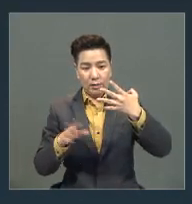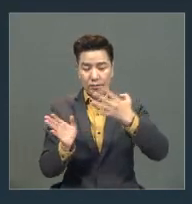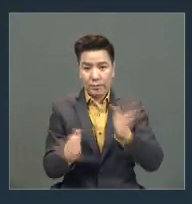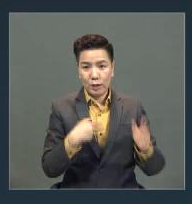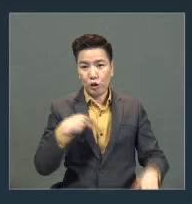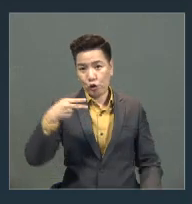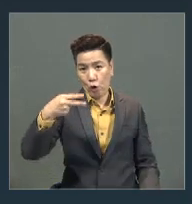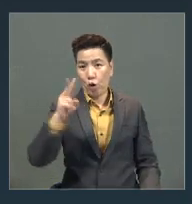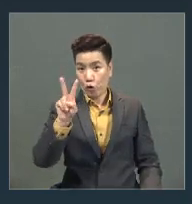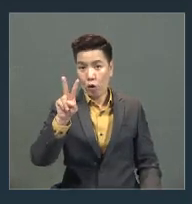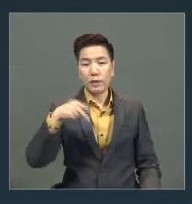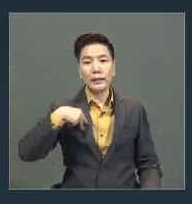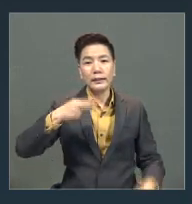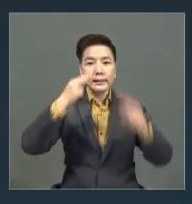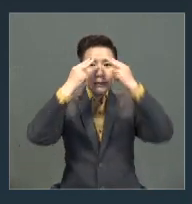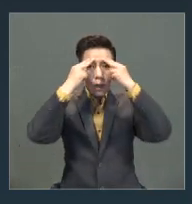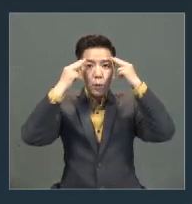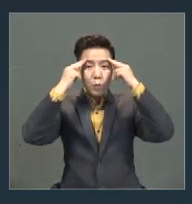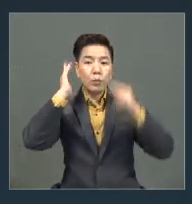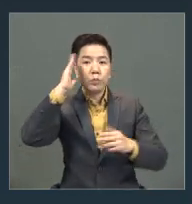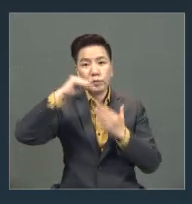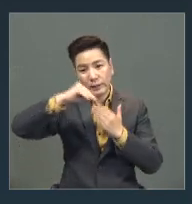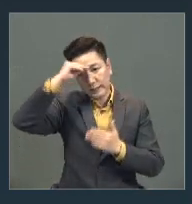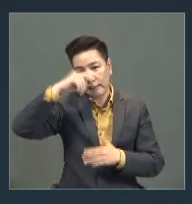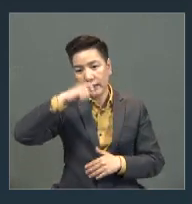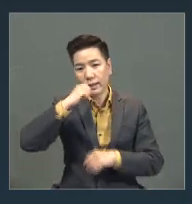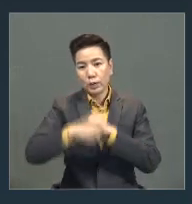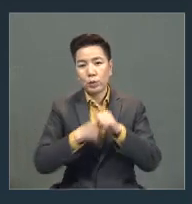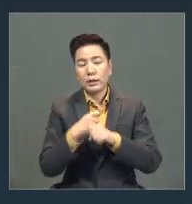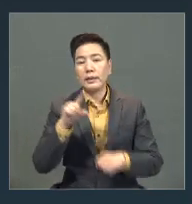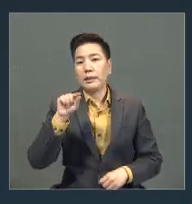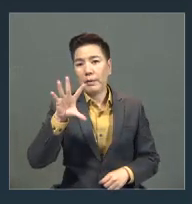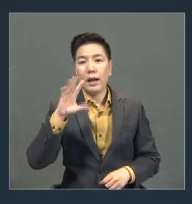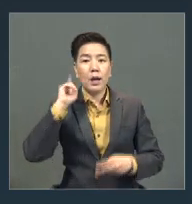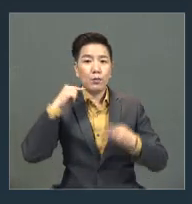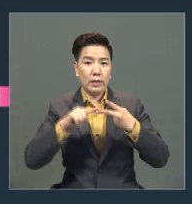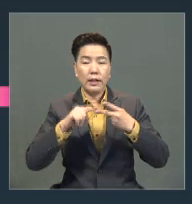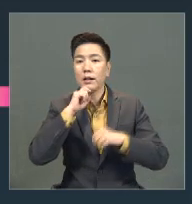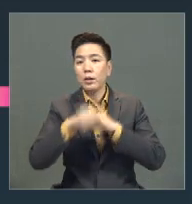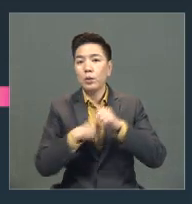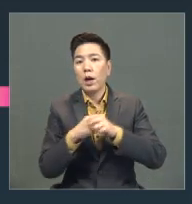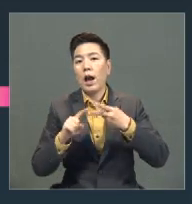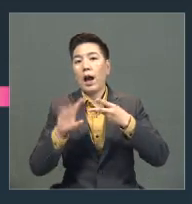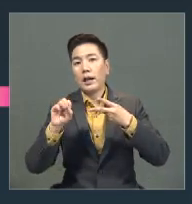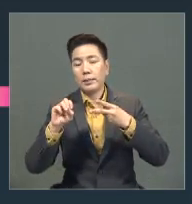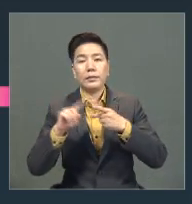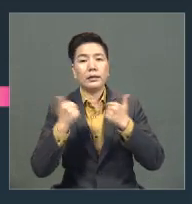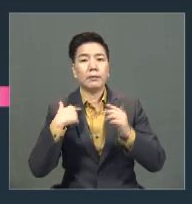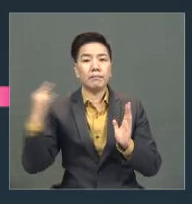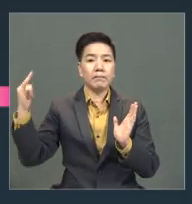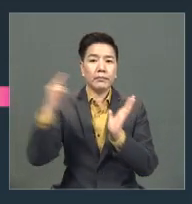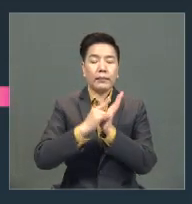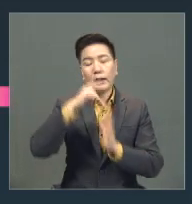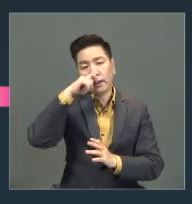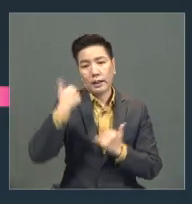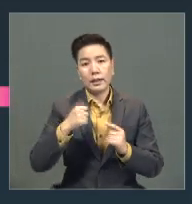มาจากซาอุดิอาระเบียค่ะเป็นนักศึกษาชายไทยอายุ25ปีและหญิงไทยอายุ50ปีเดินทางถึงประเ